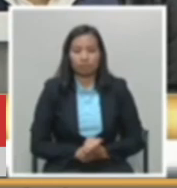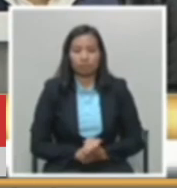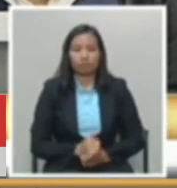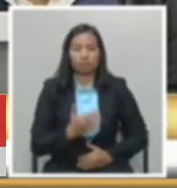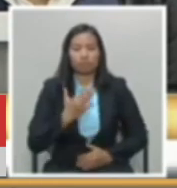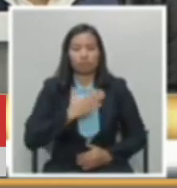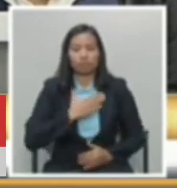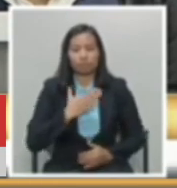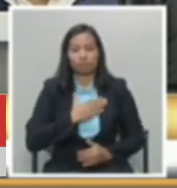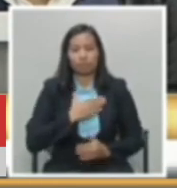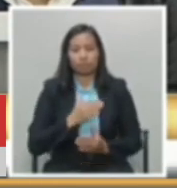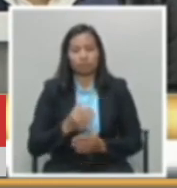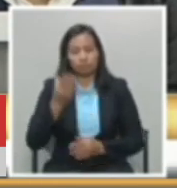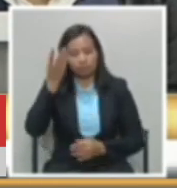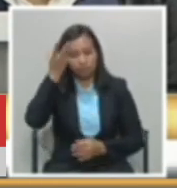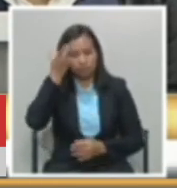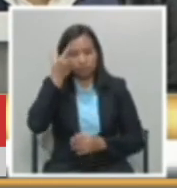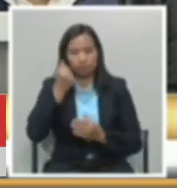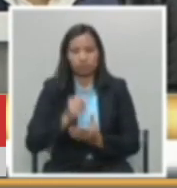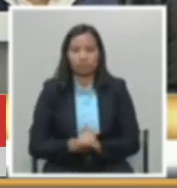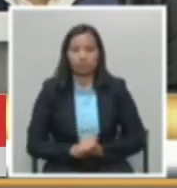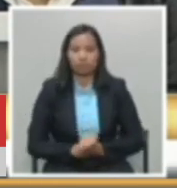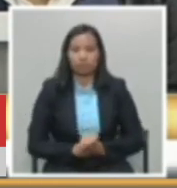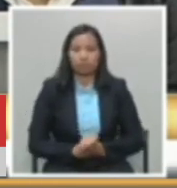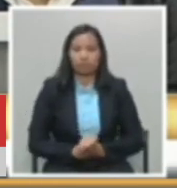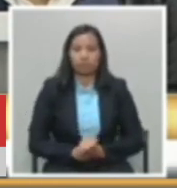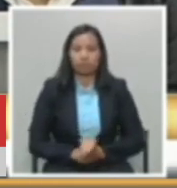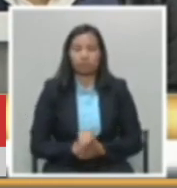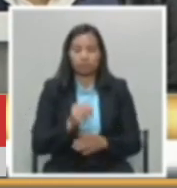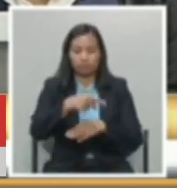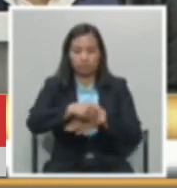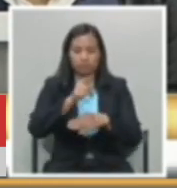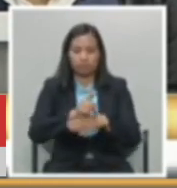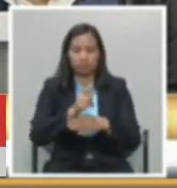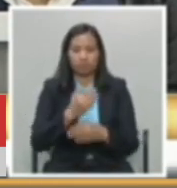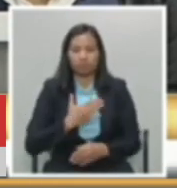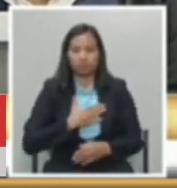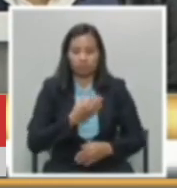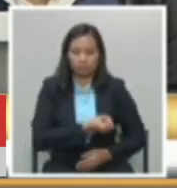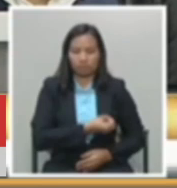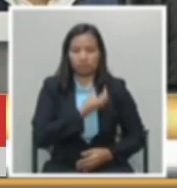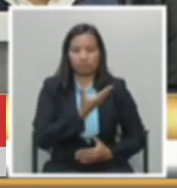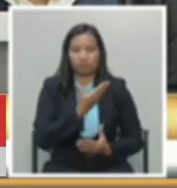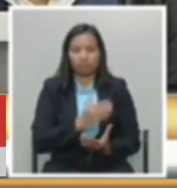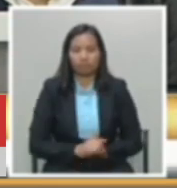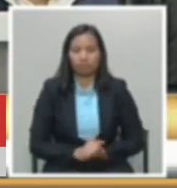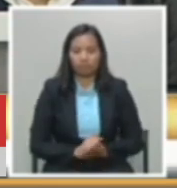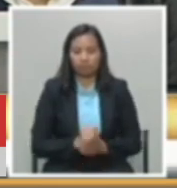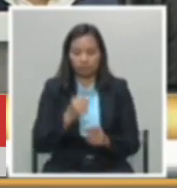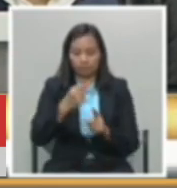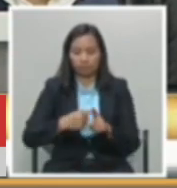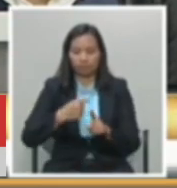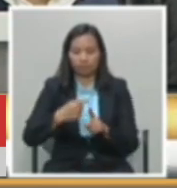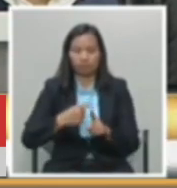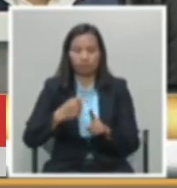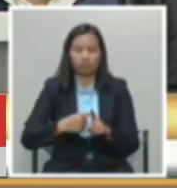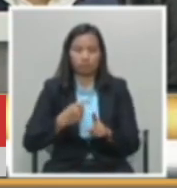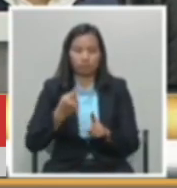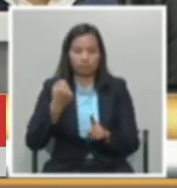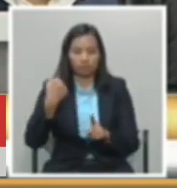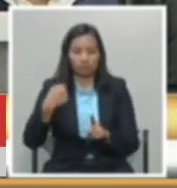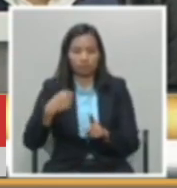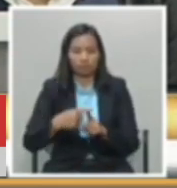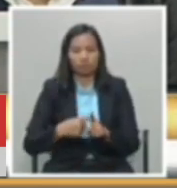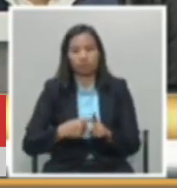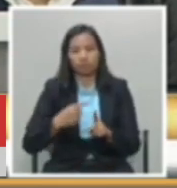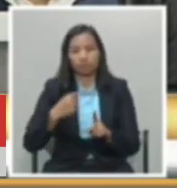ว่ามันมีอย่างนี้ด้วยนะคะท่านประธานเป็นสิ่งที่ดิฉันตกใจมากเลยเมื่อเดือนที่แล้วเนี่ยที่อำเภอของดิฉัน